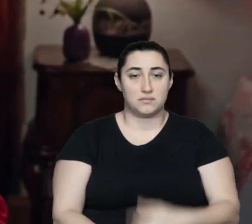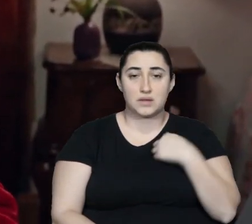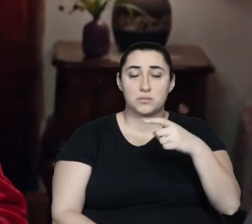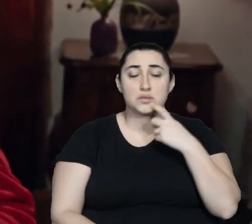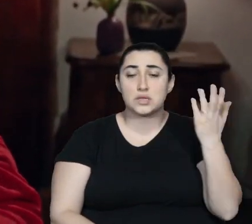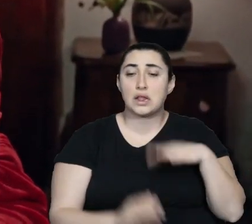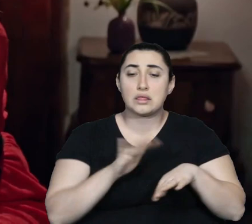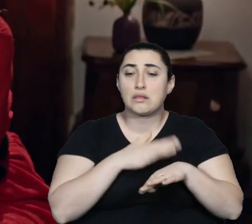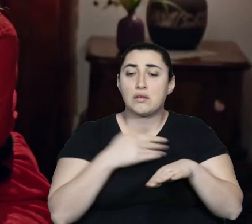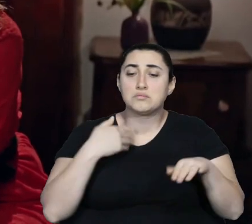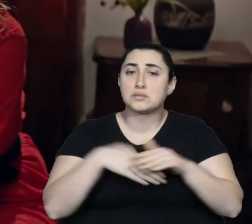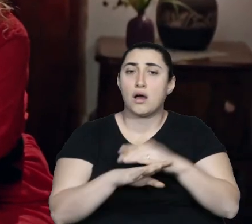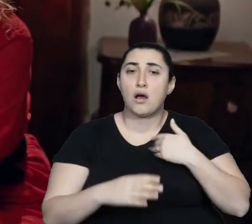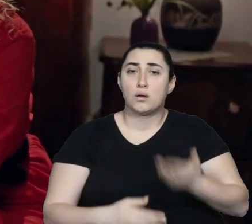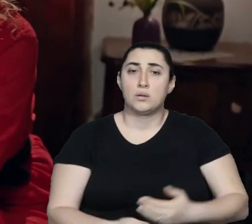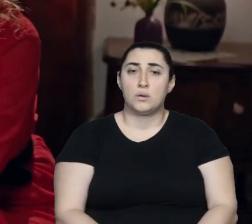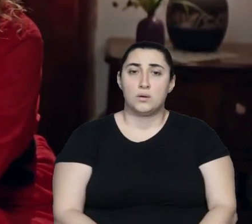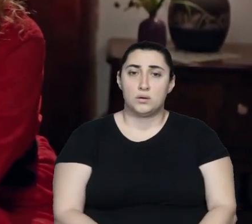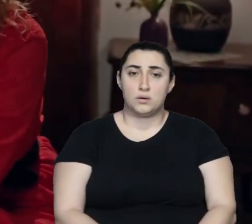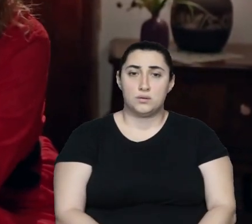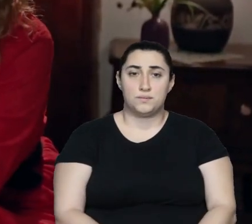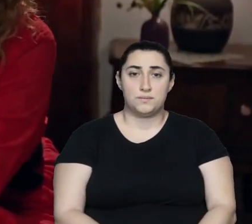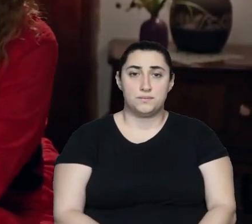Ben bunu yıllardır niye saklamışım ki ya?